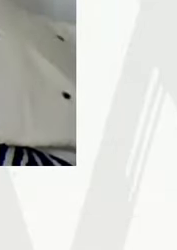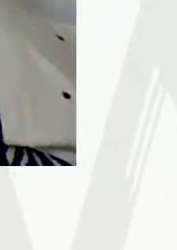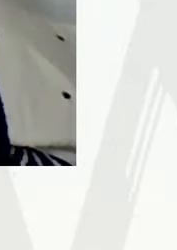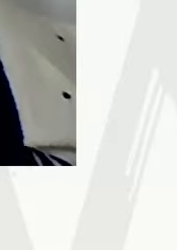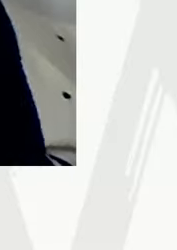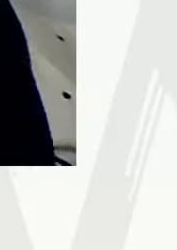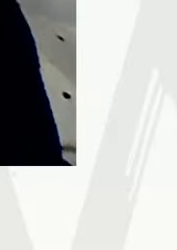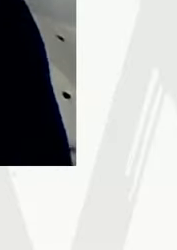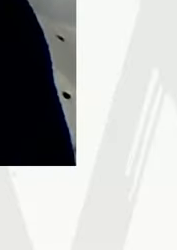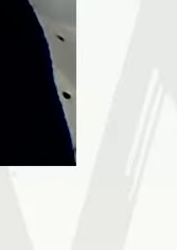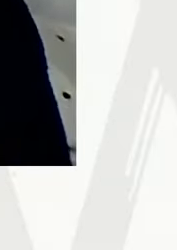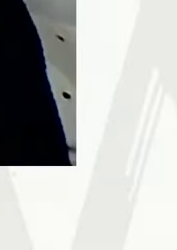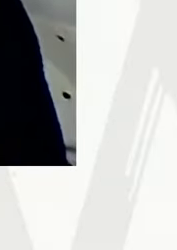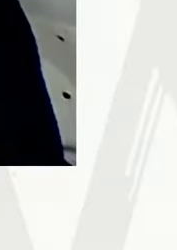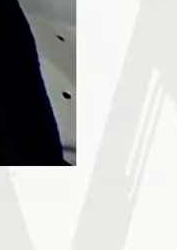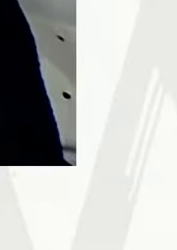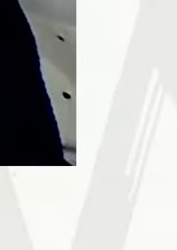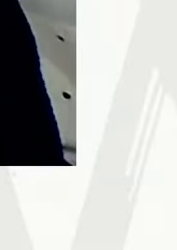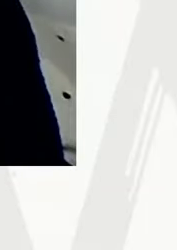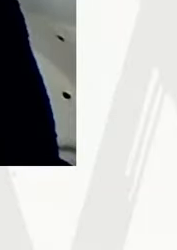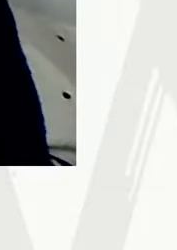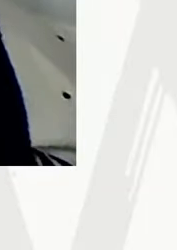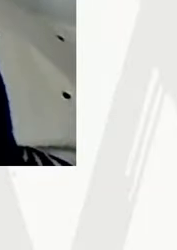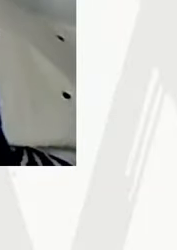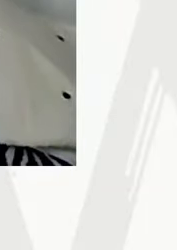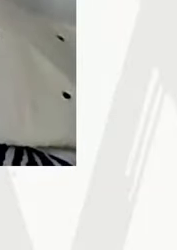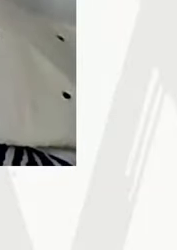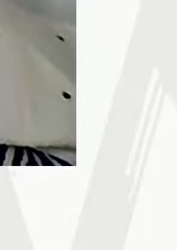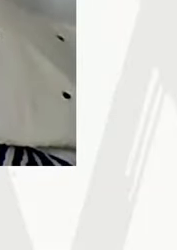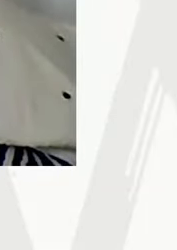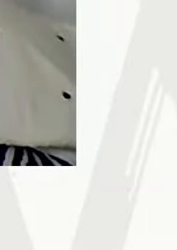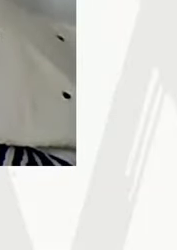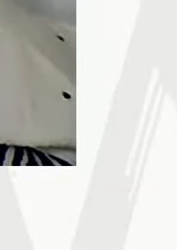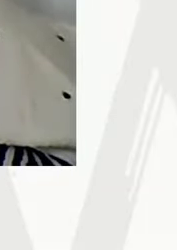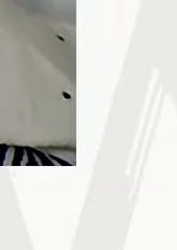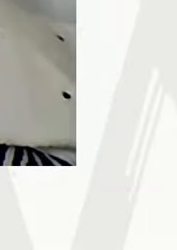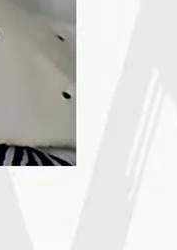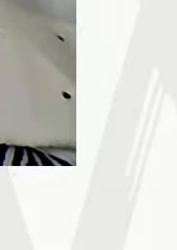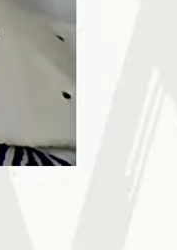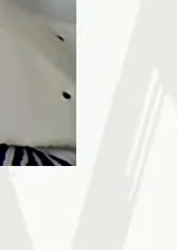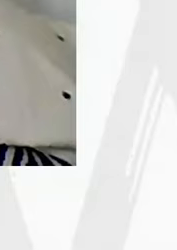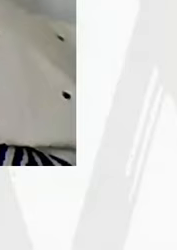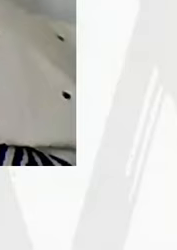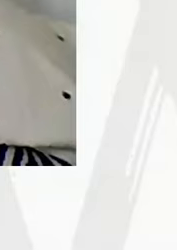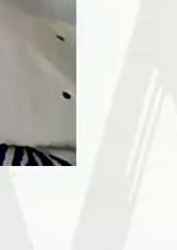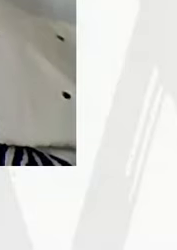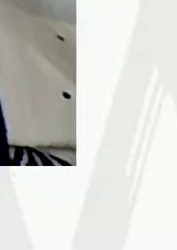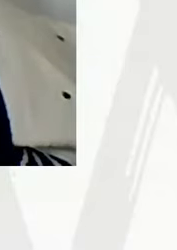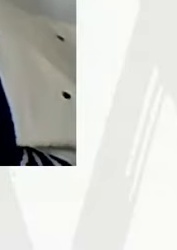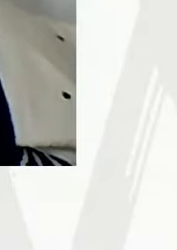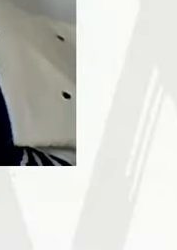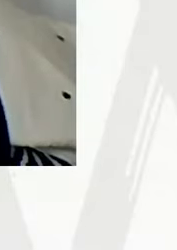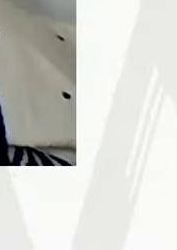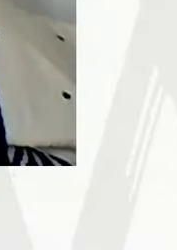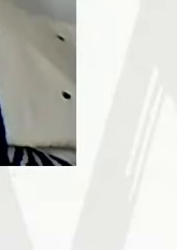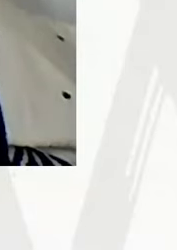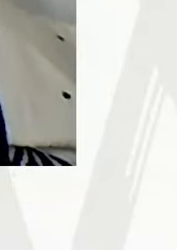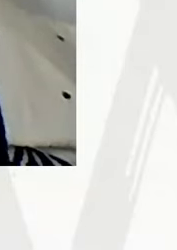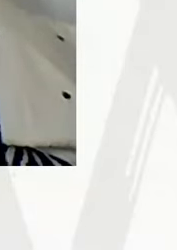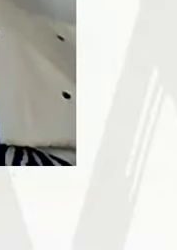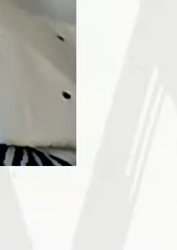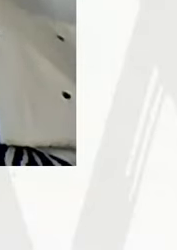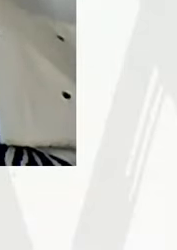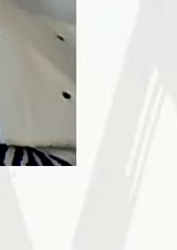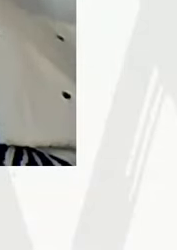mesure, privées de liberté. En revanche, de grands espaces de liberté se sont